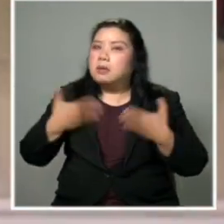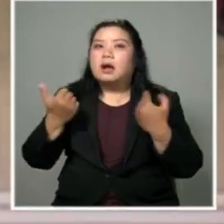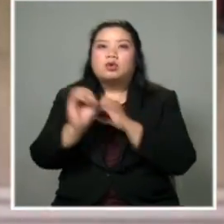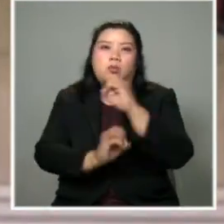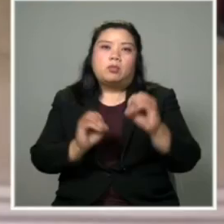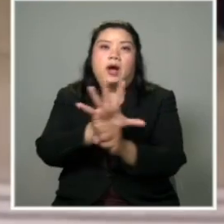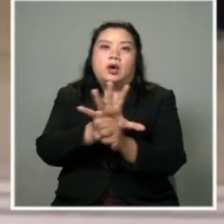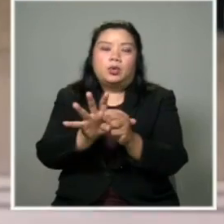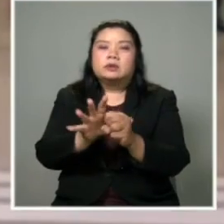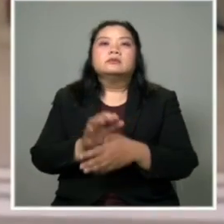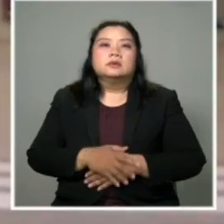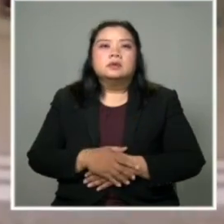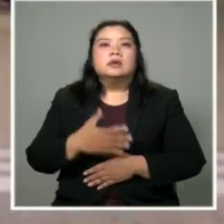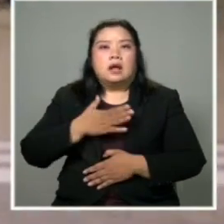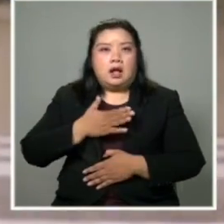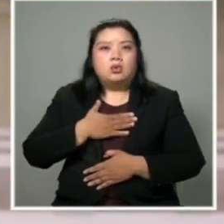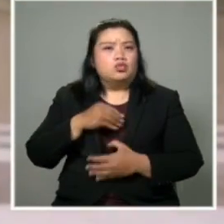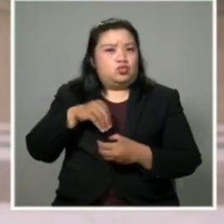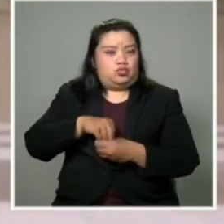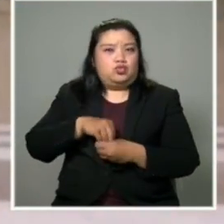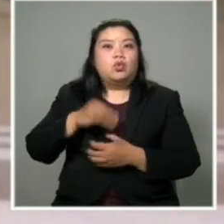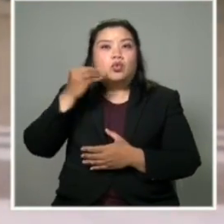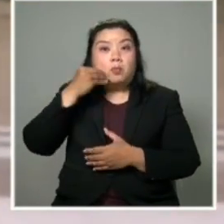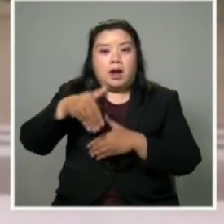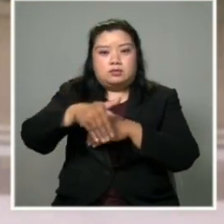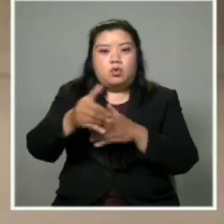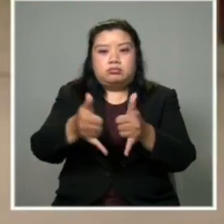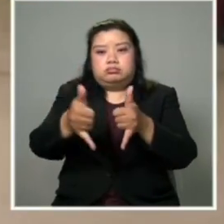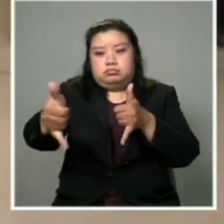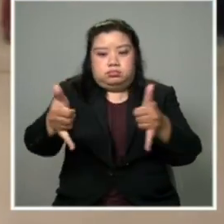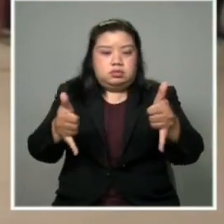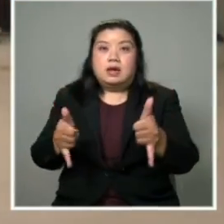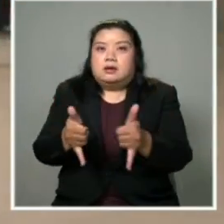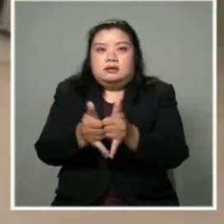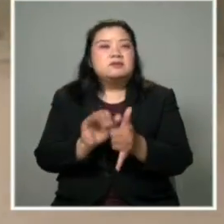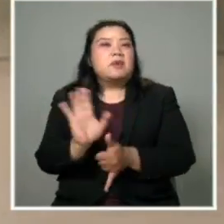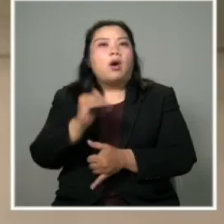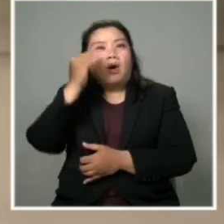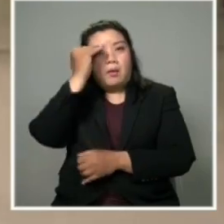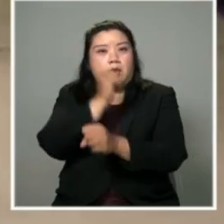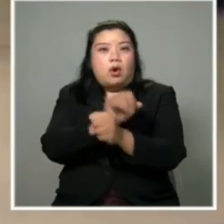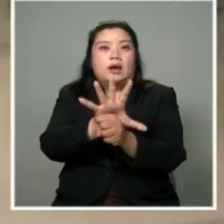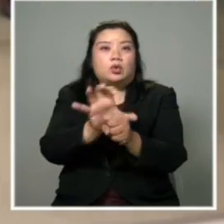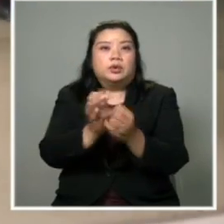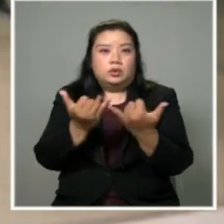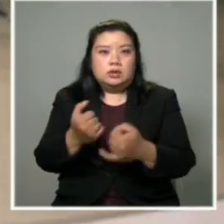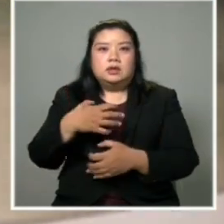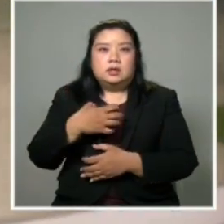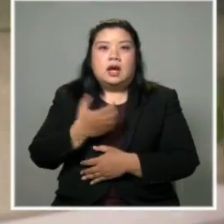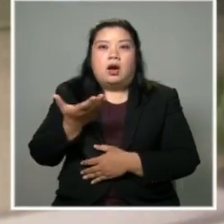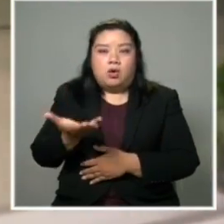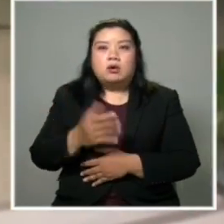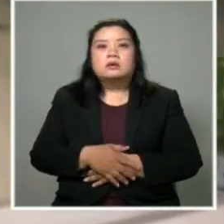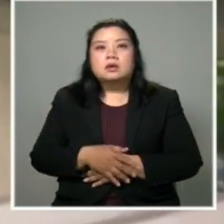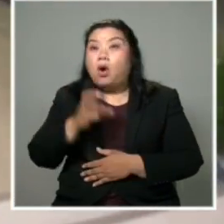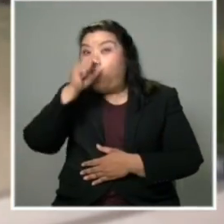นี้ในเร็ววันเรายืนอยู่หน้าบ้านโดยเว้นระยะห่างเพื่อความปลอดภัยจากเชื้อโควิดตอนนี้ขอให้เราได้มีการเทส